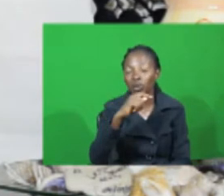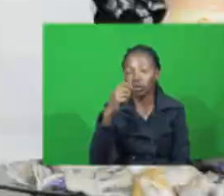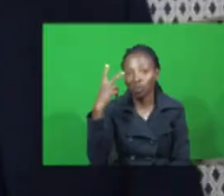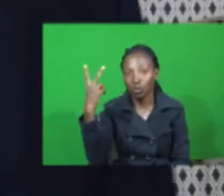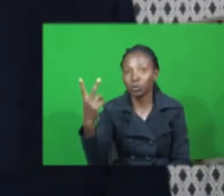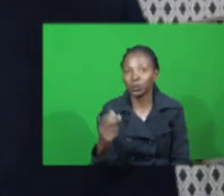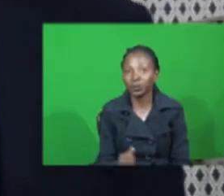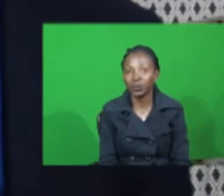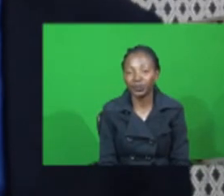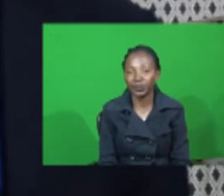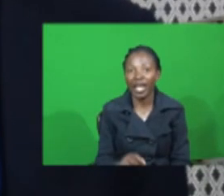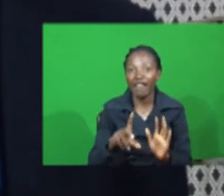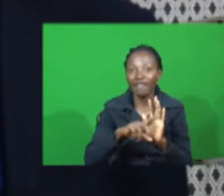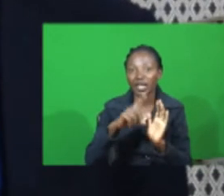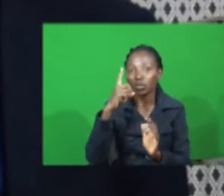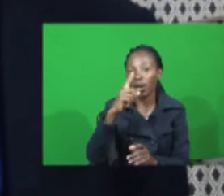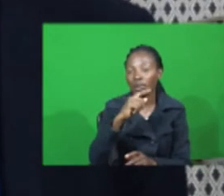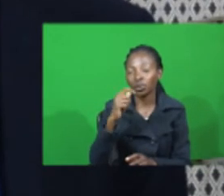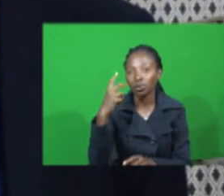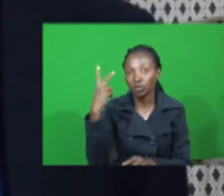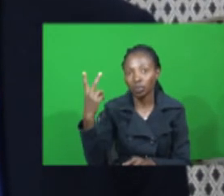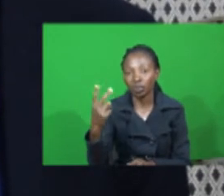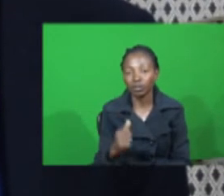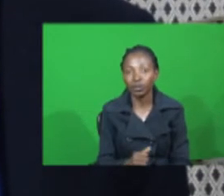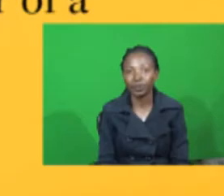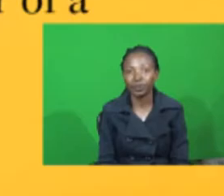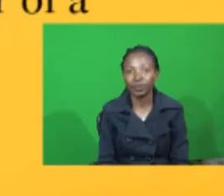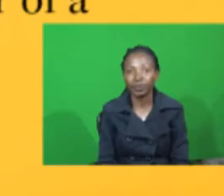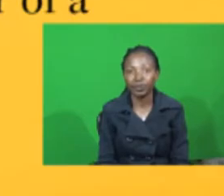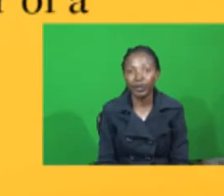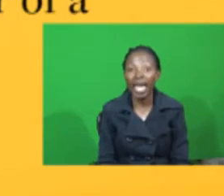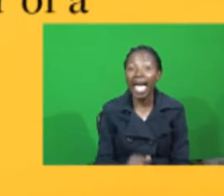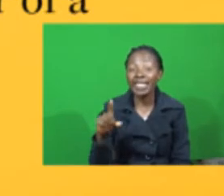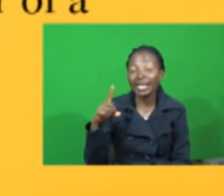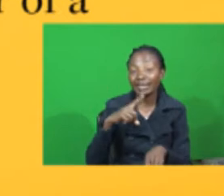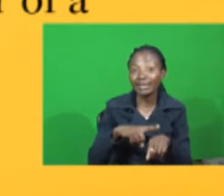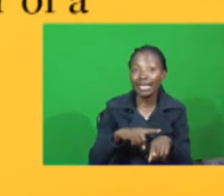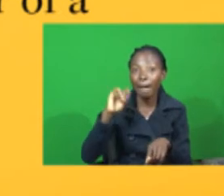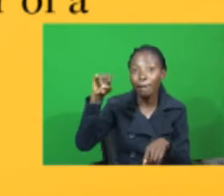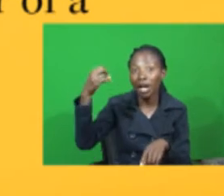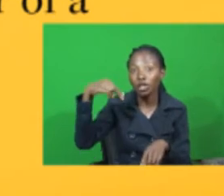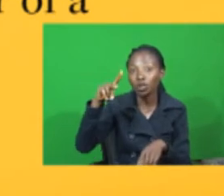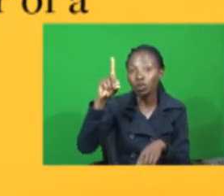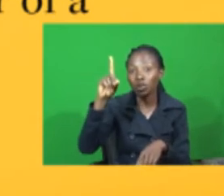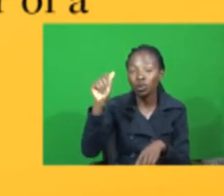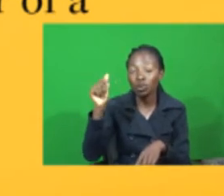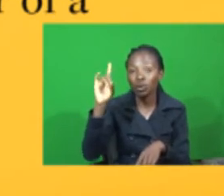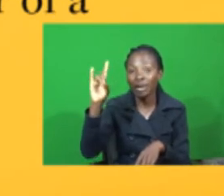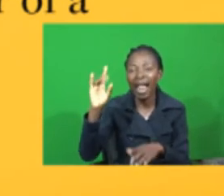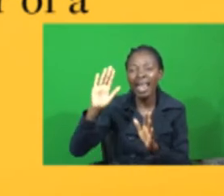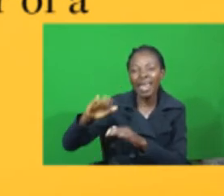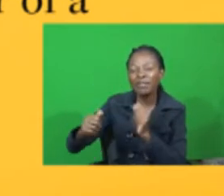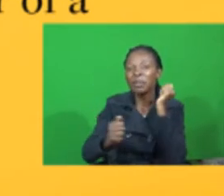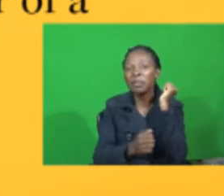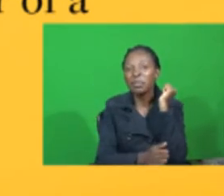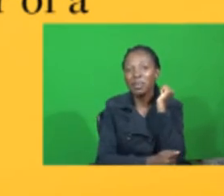2 yacho. Genesis 38 verse 1 neverse 2. Nenguva iyo Juda wakabva kuvana vababa